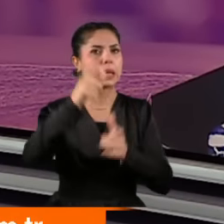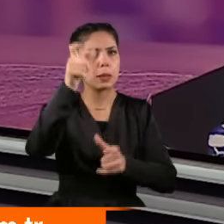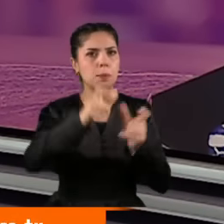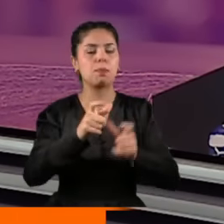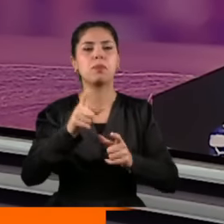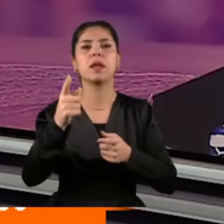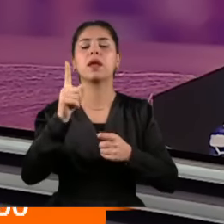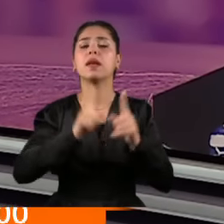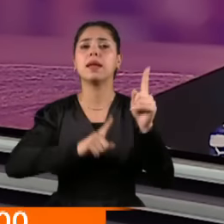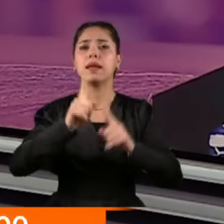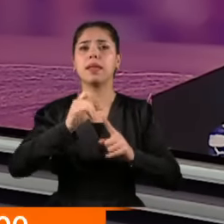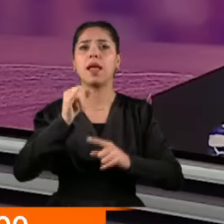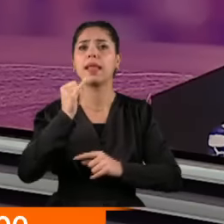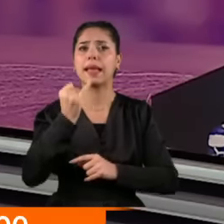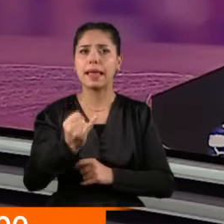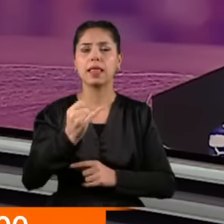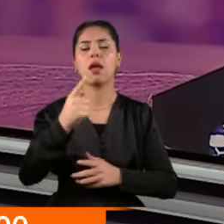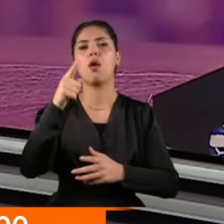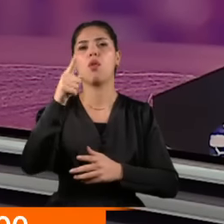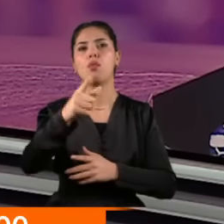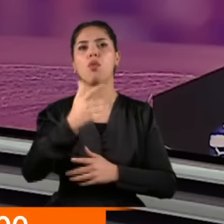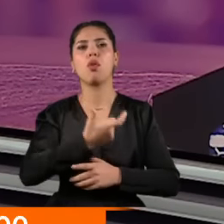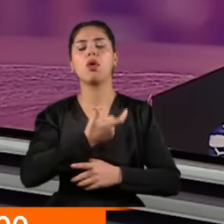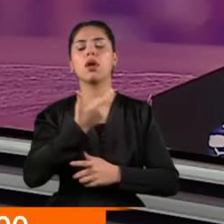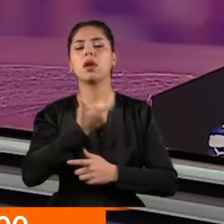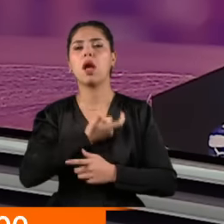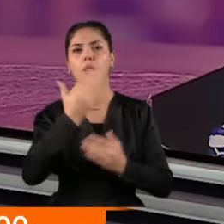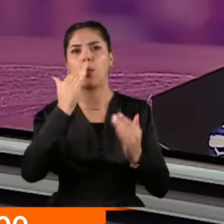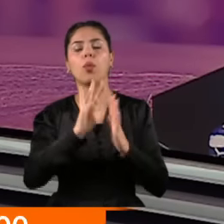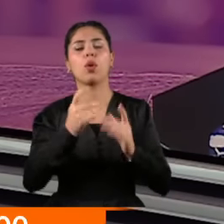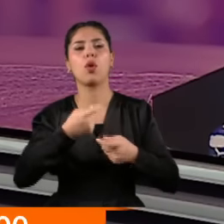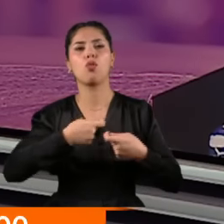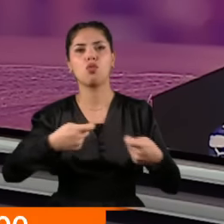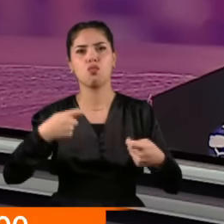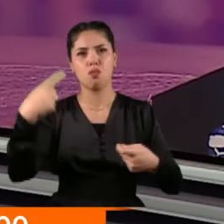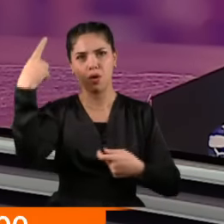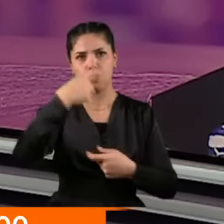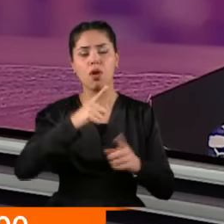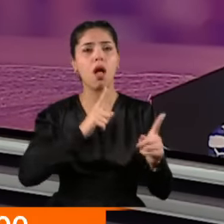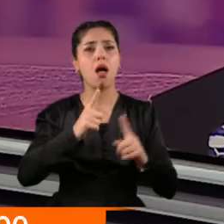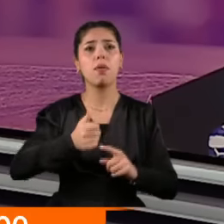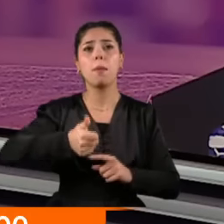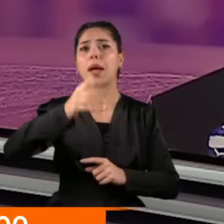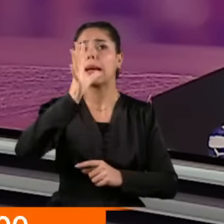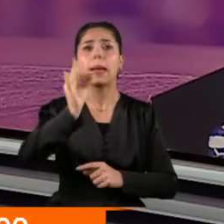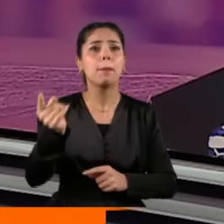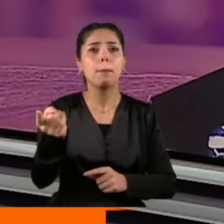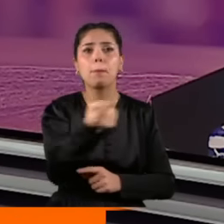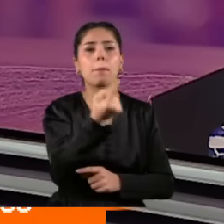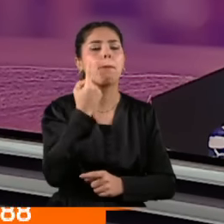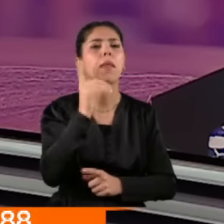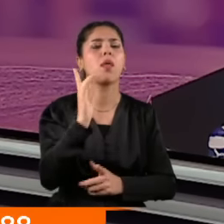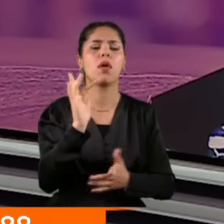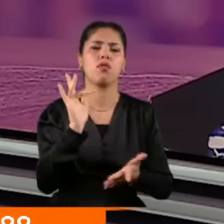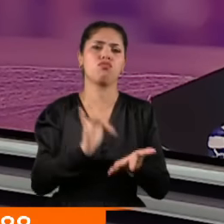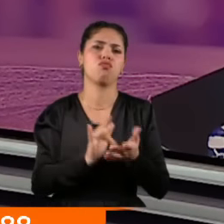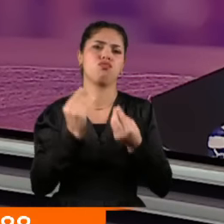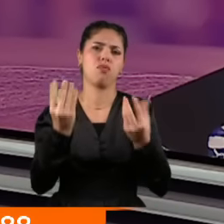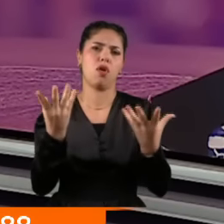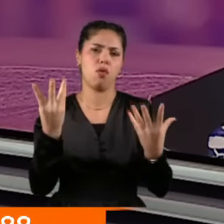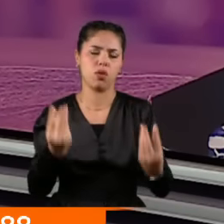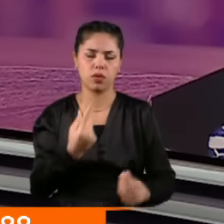kumar ve yasa dışı bahis operasyonları oldu. Adalet Bakanı kim olduğuna bakılmadan yargı suçluya cezasını